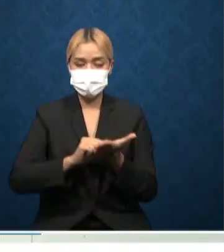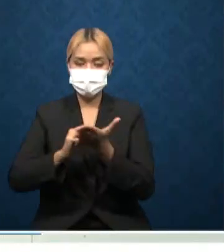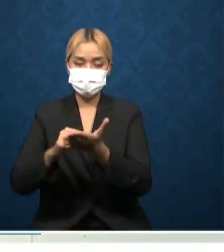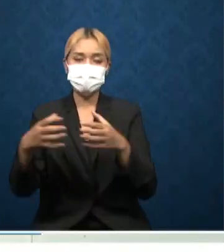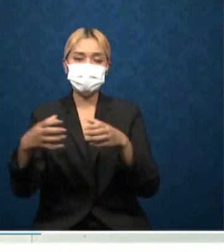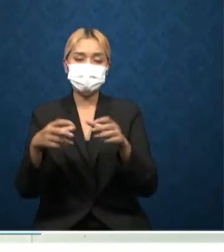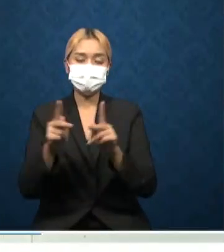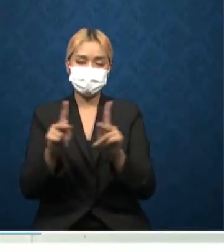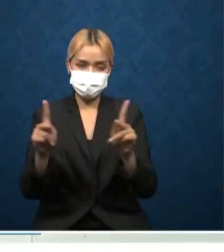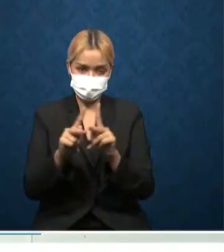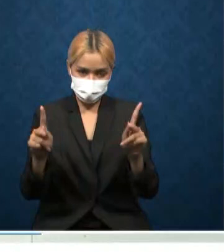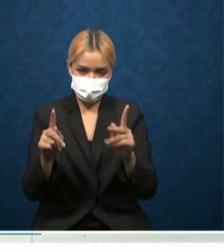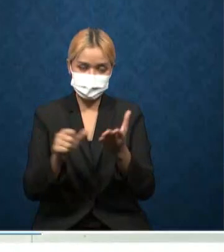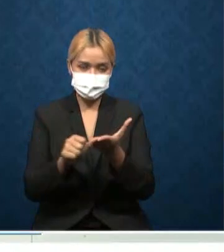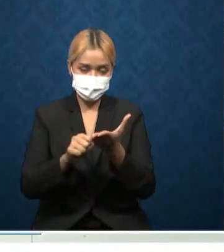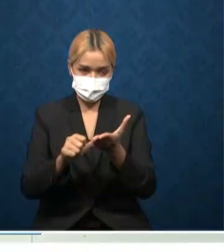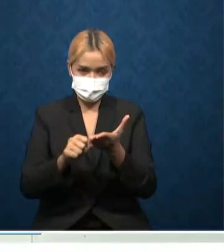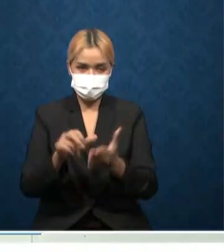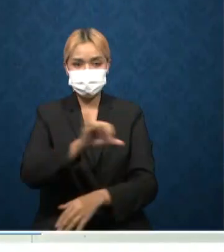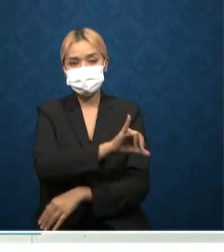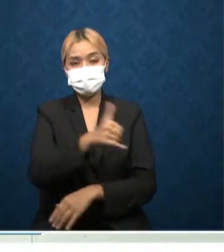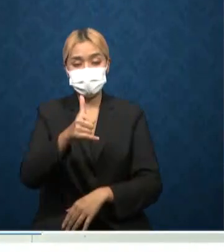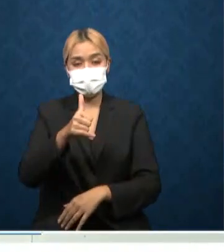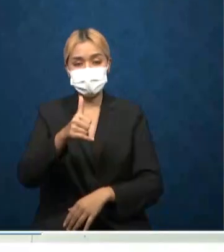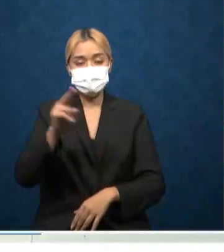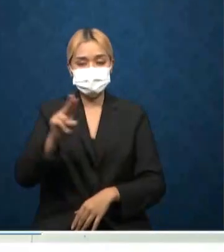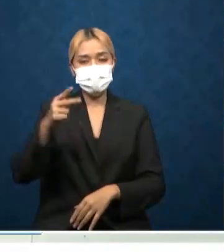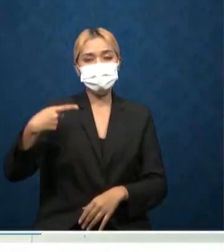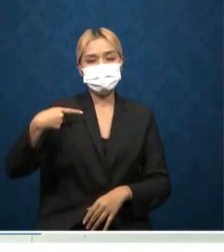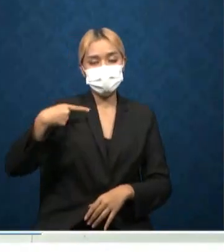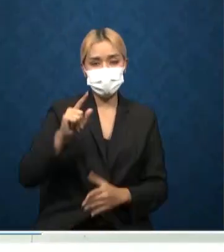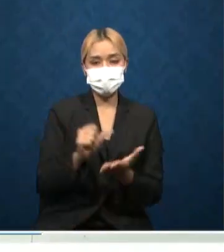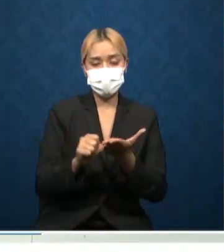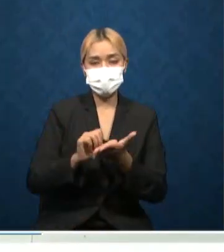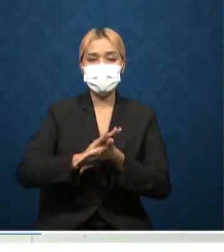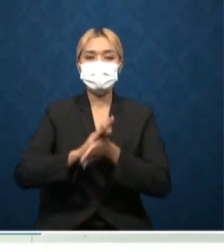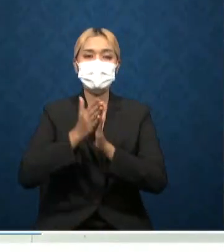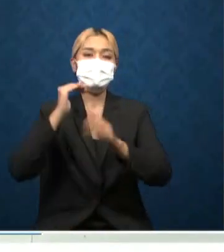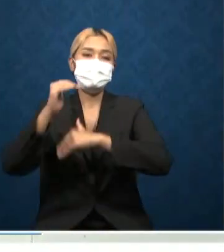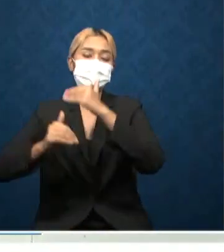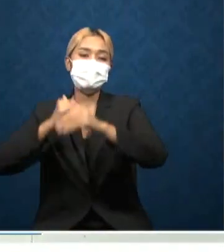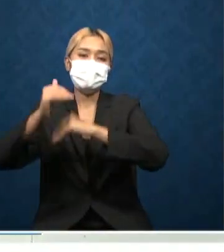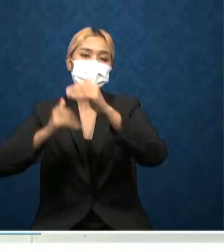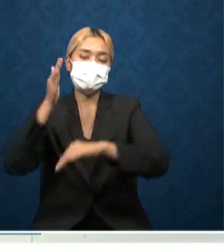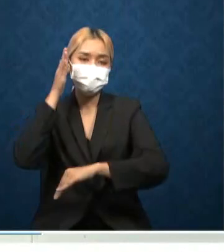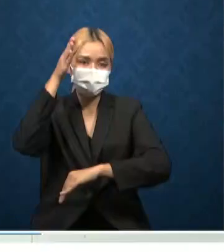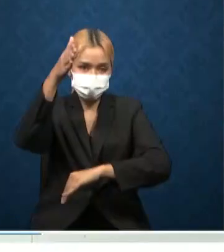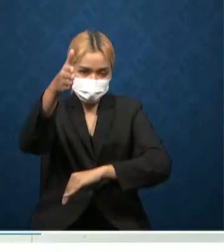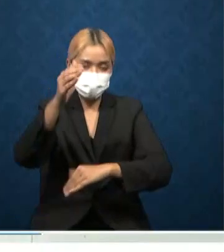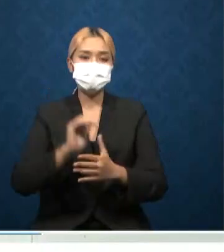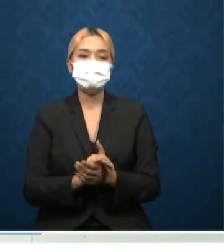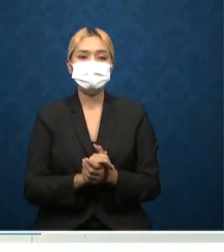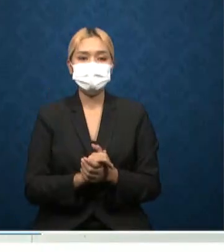การเลือกตั้งเพื่อนำไปใช้ประโยชน์ในการปรับปรุงพัฒนางานในหน้าที่และอำนาจ